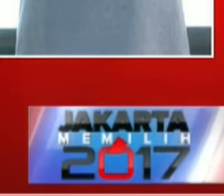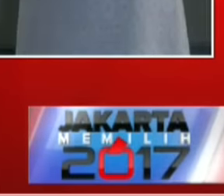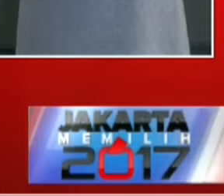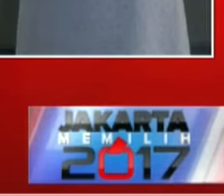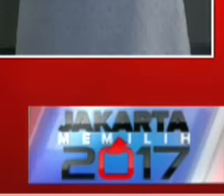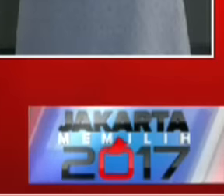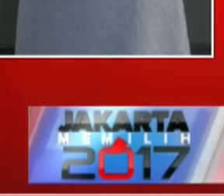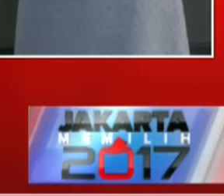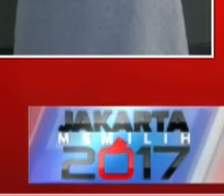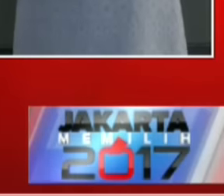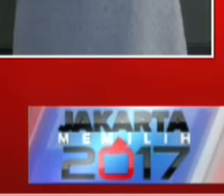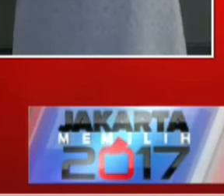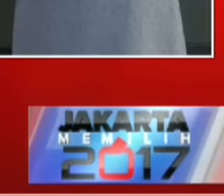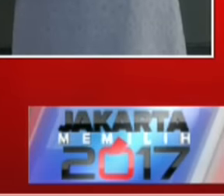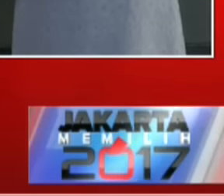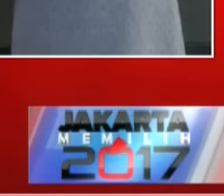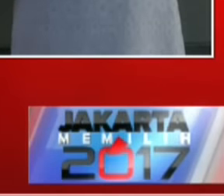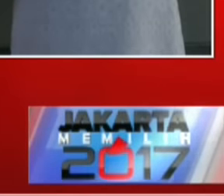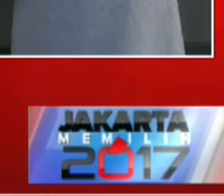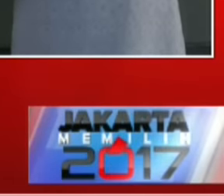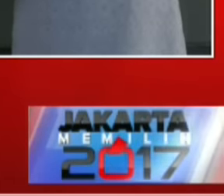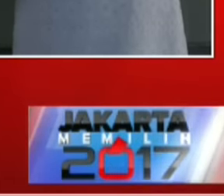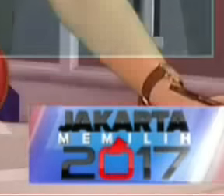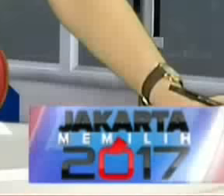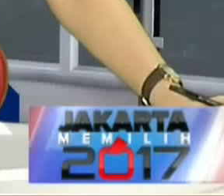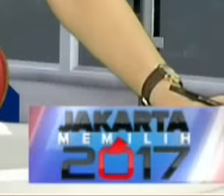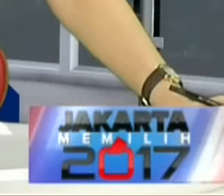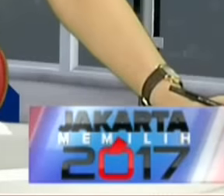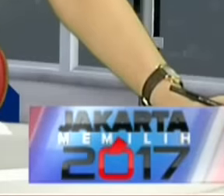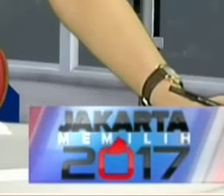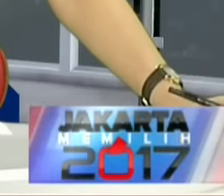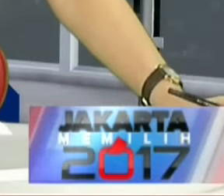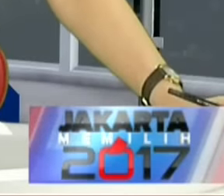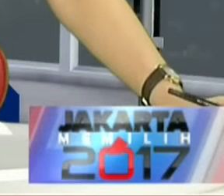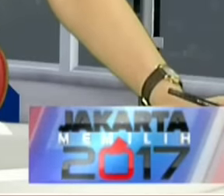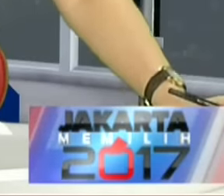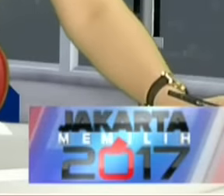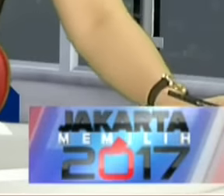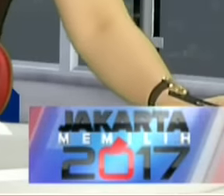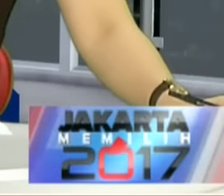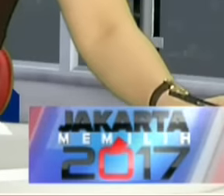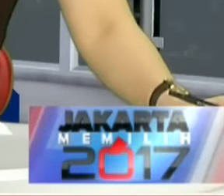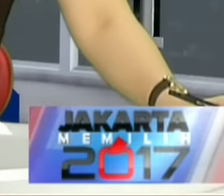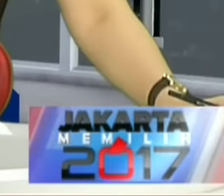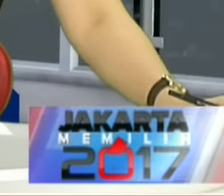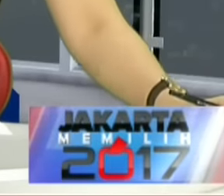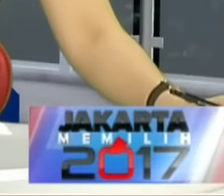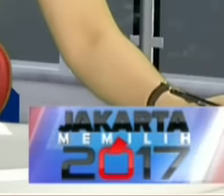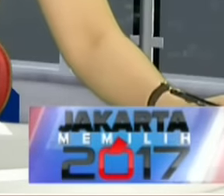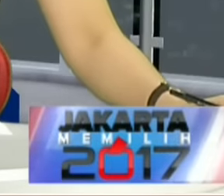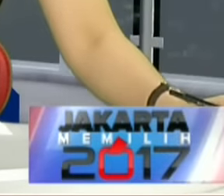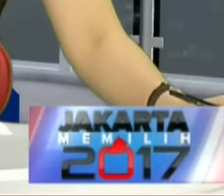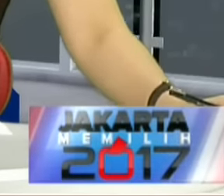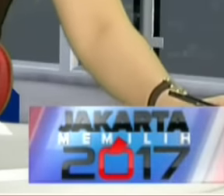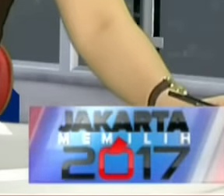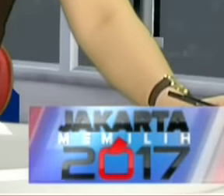Ya, Rudy dan juga Rike, memang menarik sekali ya, kalau kita melihat debat atau menyaksikan pelaksanaan debat kedua tadi yang ditambah 30